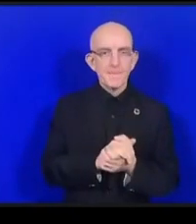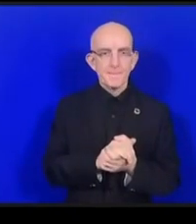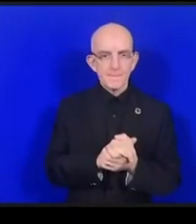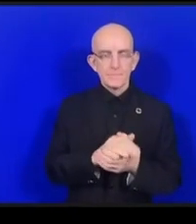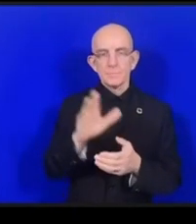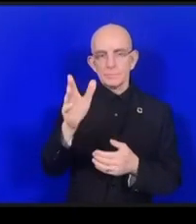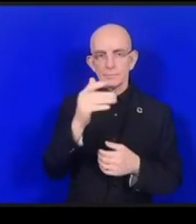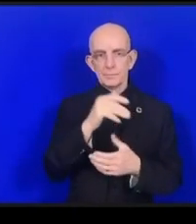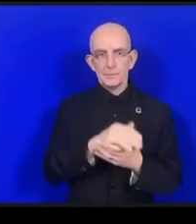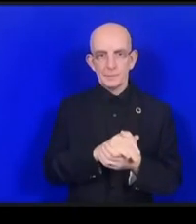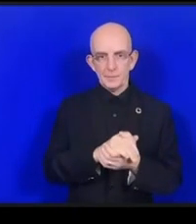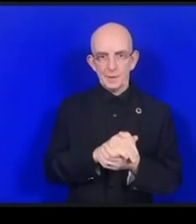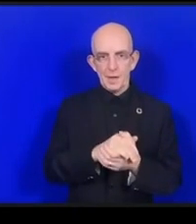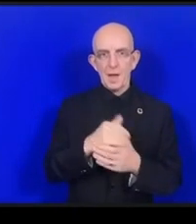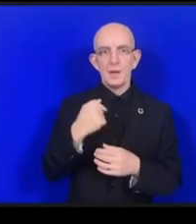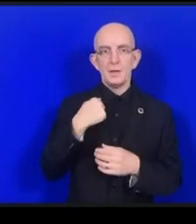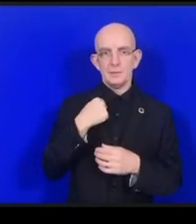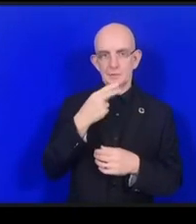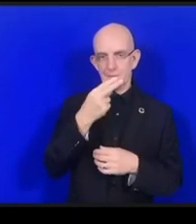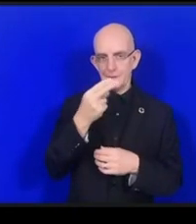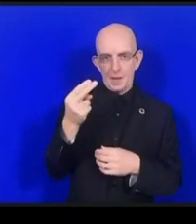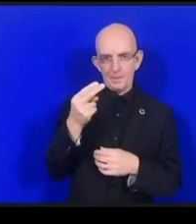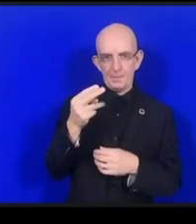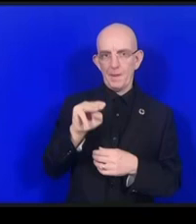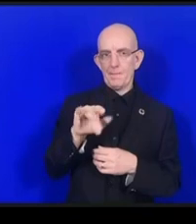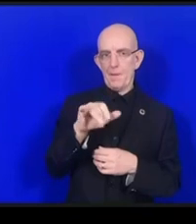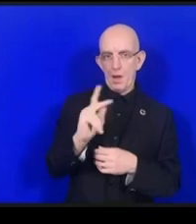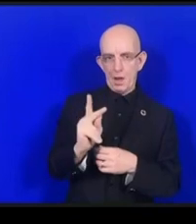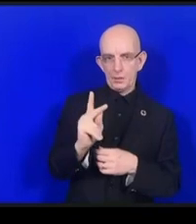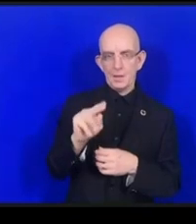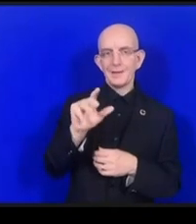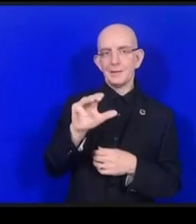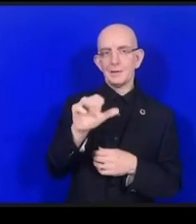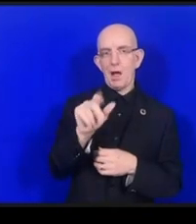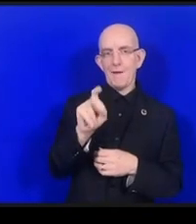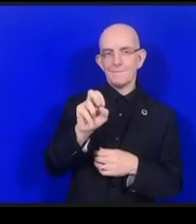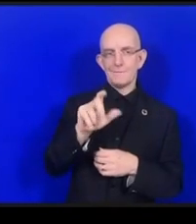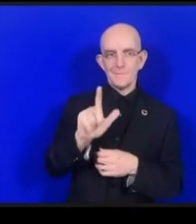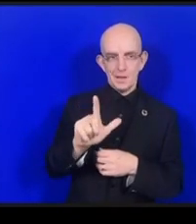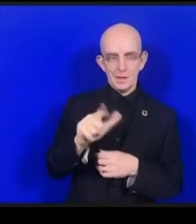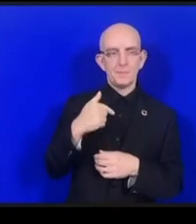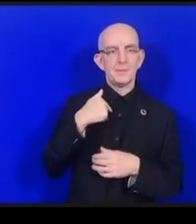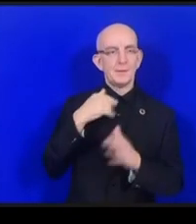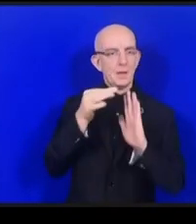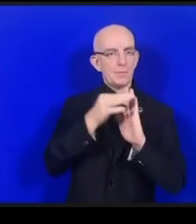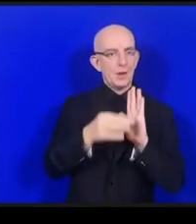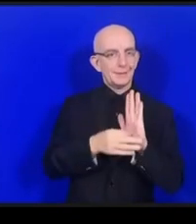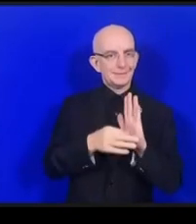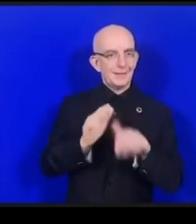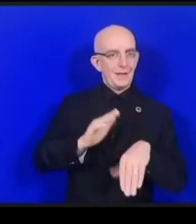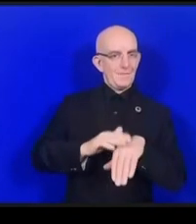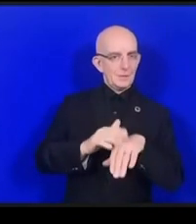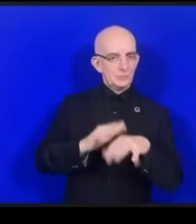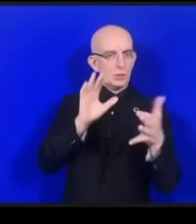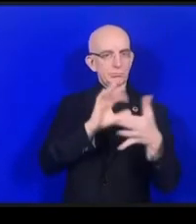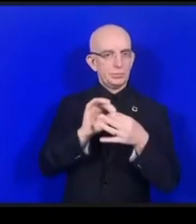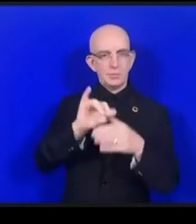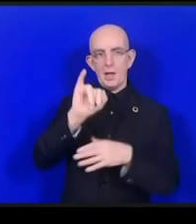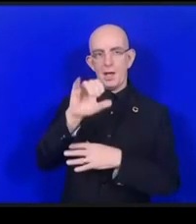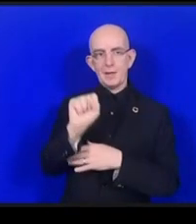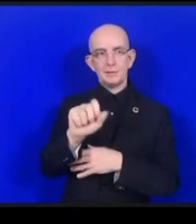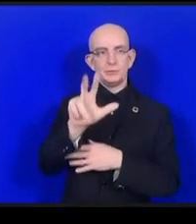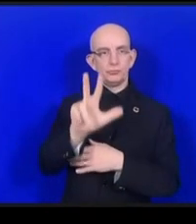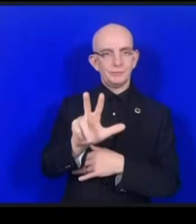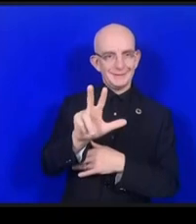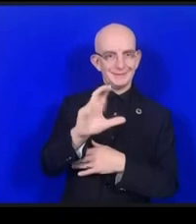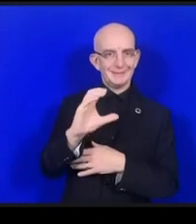Следующий вопрос пожалуйста я Меня зовут мавел Я советник по